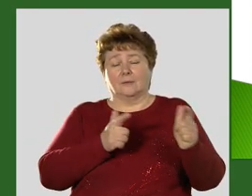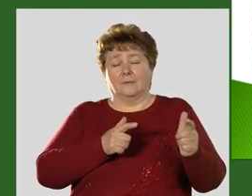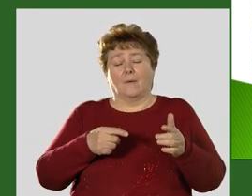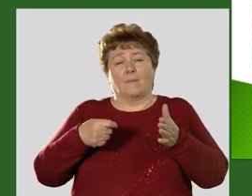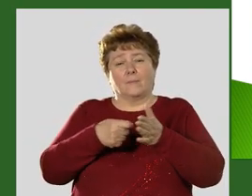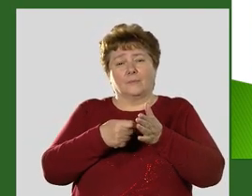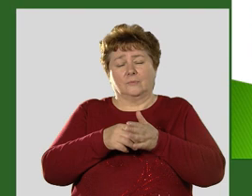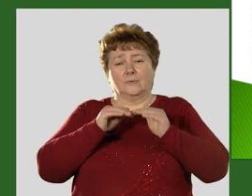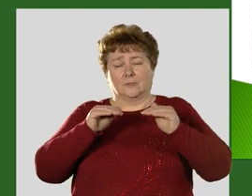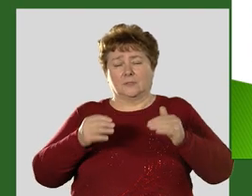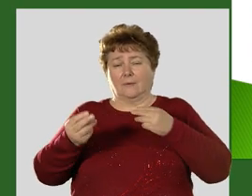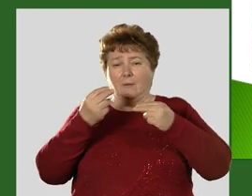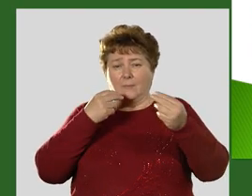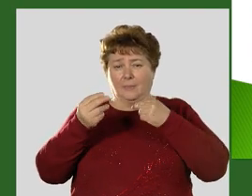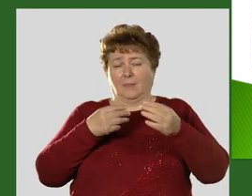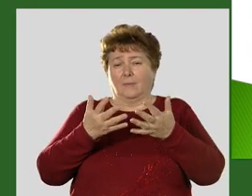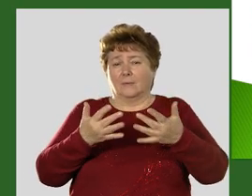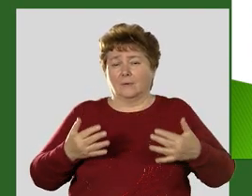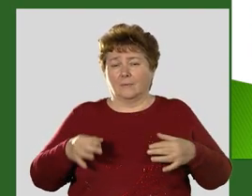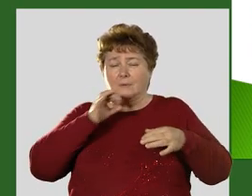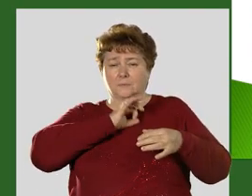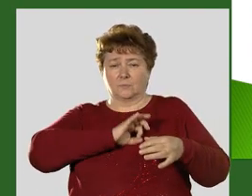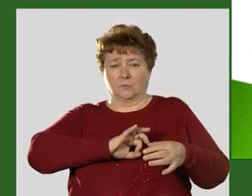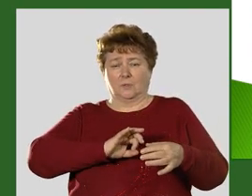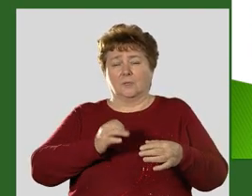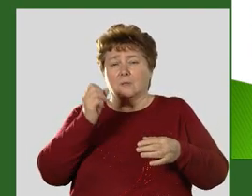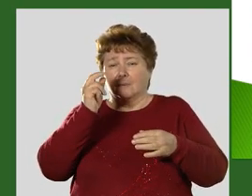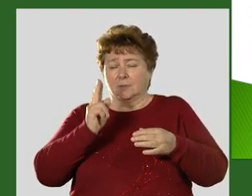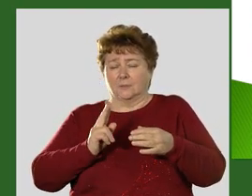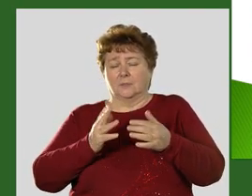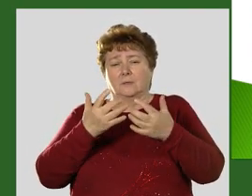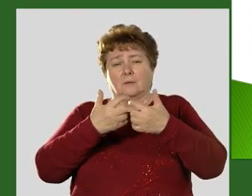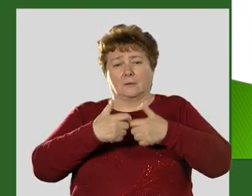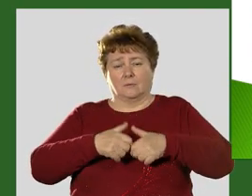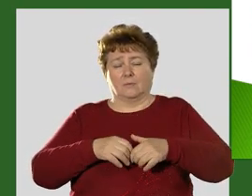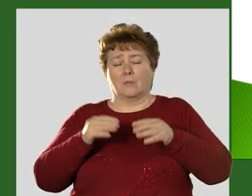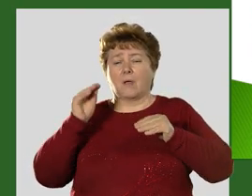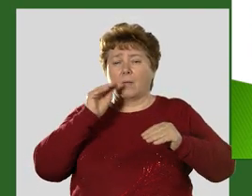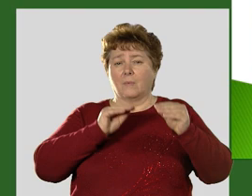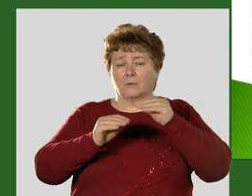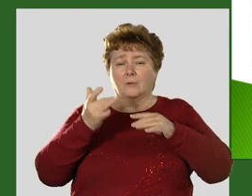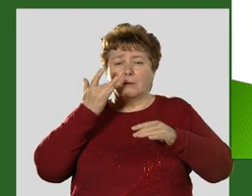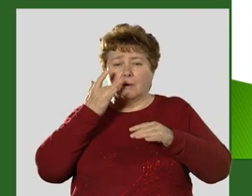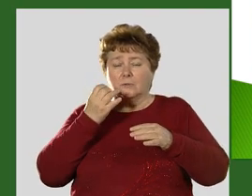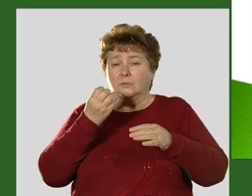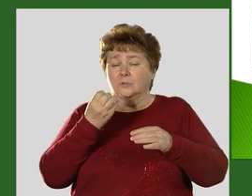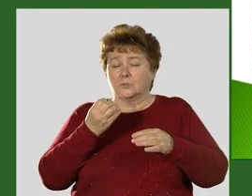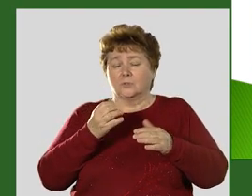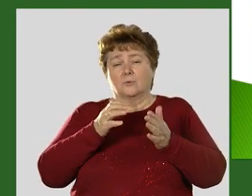приготовление продуктов детского питания требует использования специальных технологий и оборудования, которого